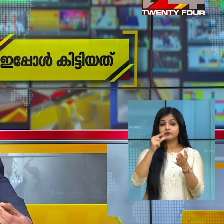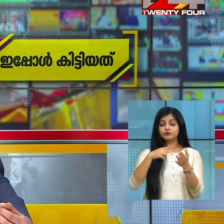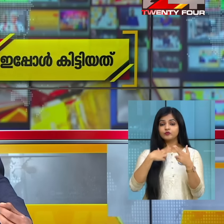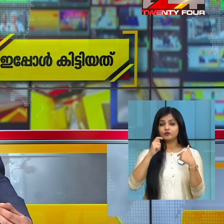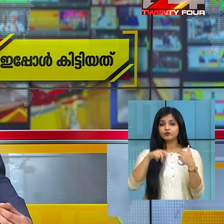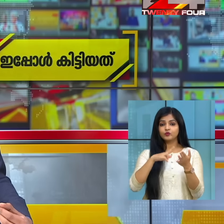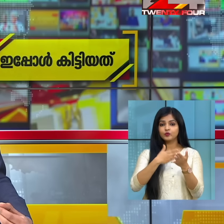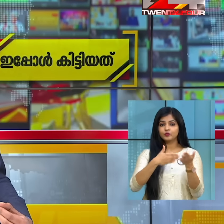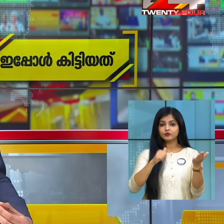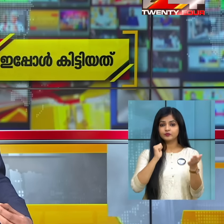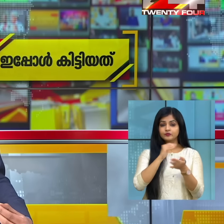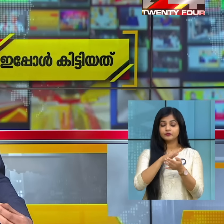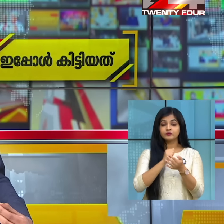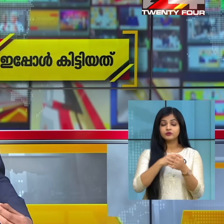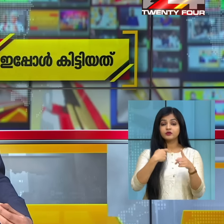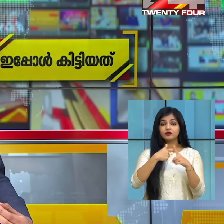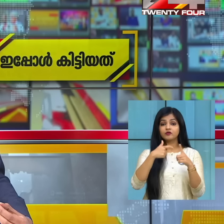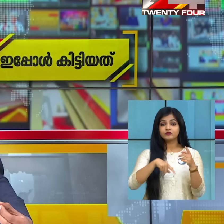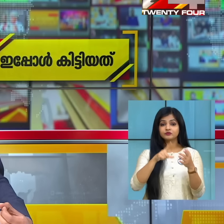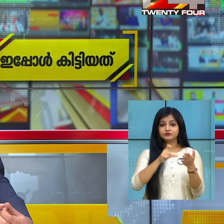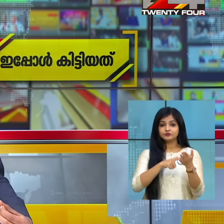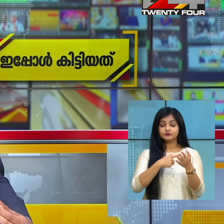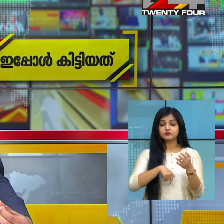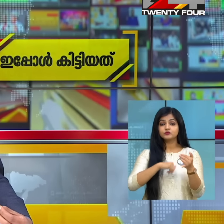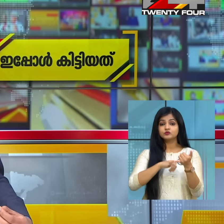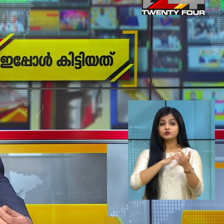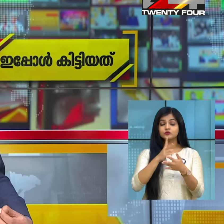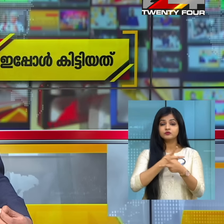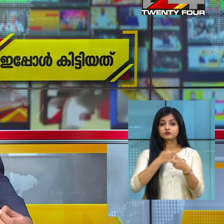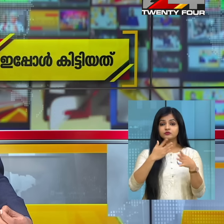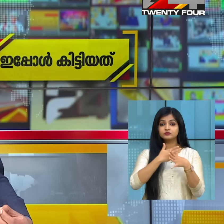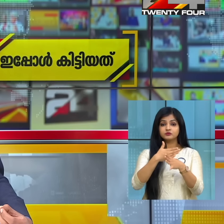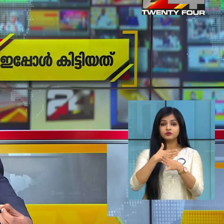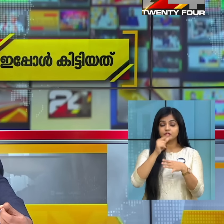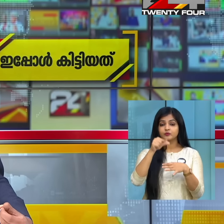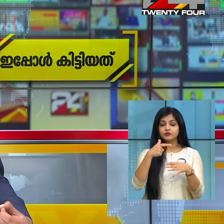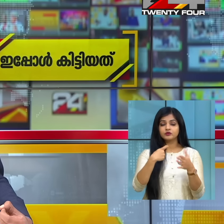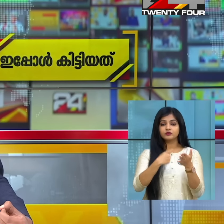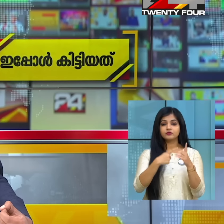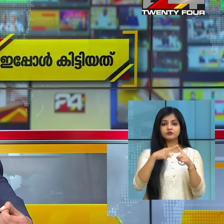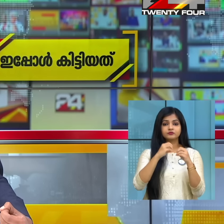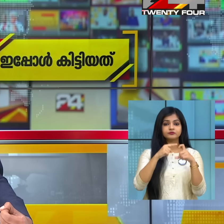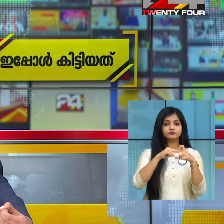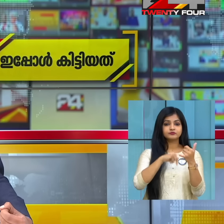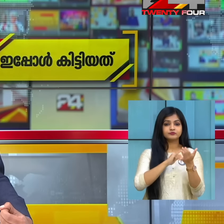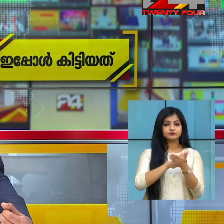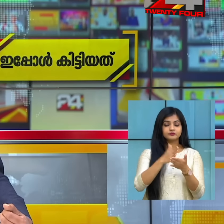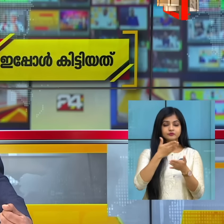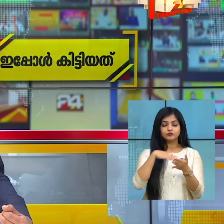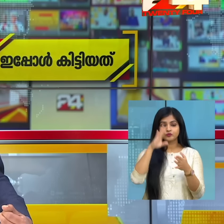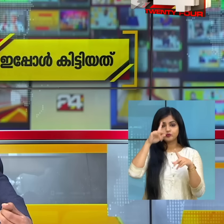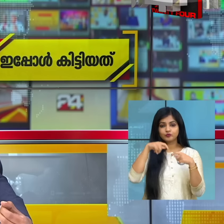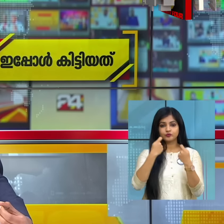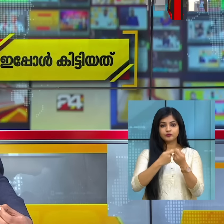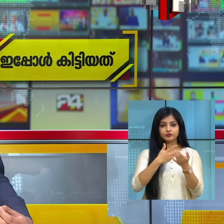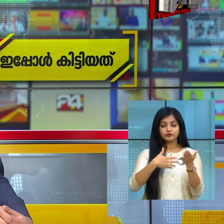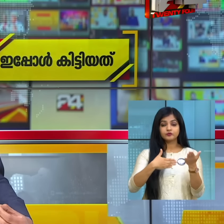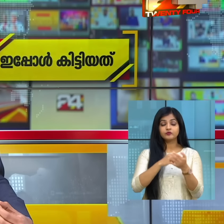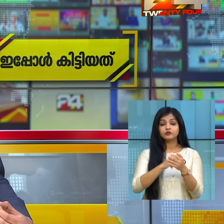വക്കീൽ നോട്ടീസ്. കാഫിർ സ്ക്രീൻഷോട്ട് ആദ്യമായി സമൂഹ മാധ്യമത്തിൽ പങ്കുവച്ചത് റുബേഷ് ആണെന്നാണ് പോലീസ് റിപ്പോർട്ട്. അതേസമയം നാളെ വടകരയിൽ